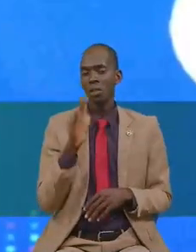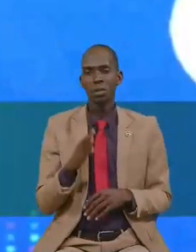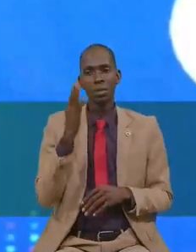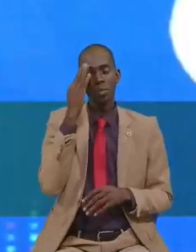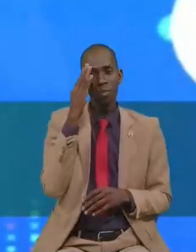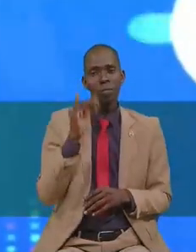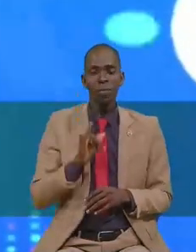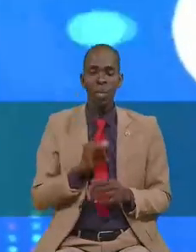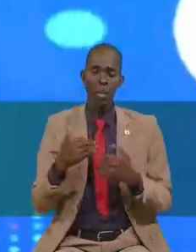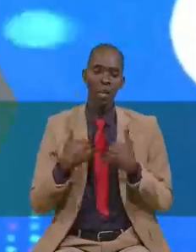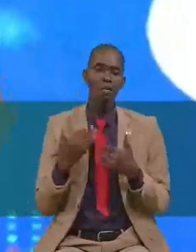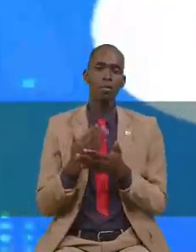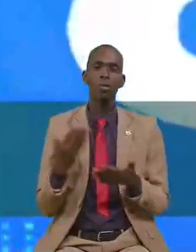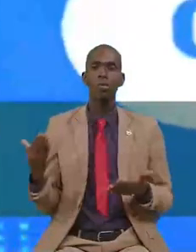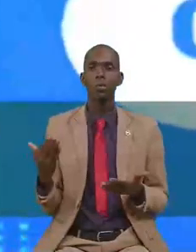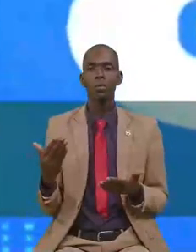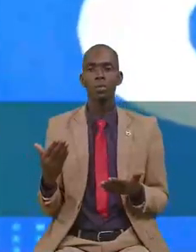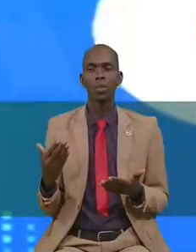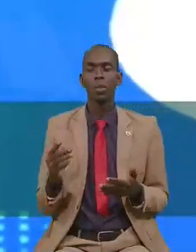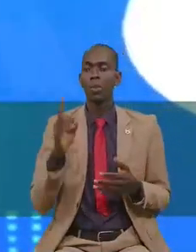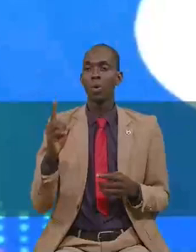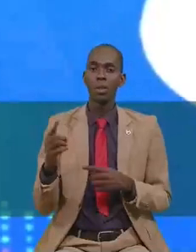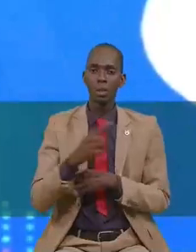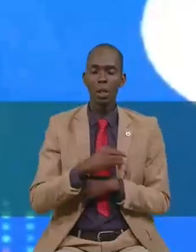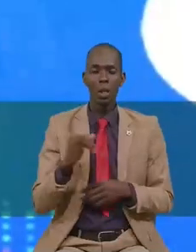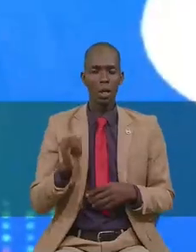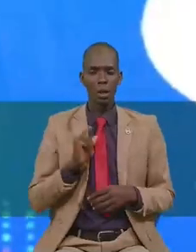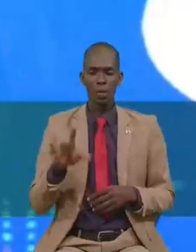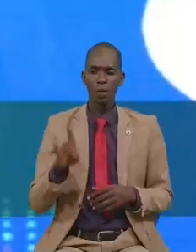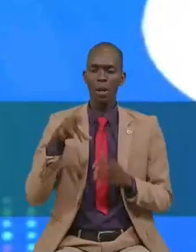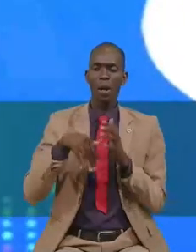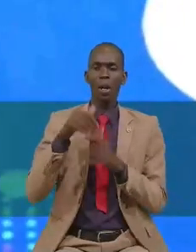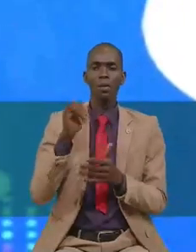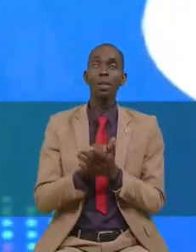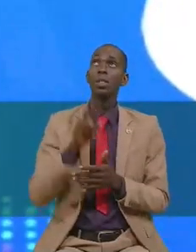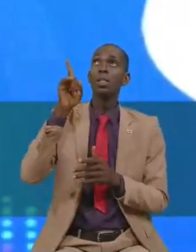Je n'avais jamais su que j'ai quelque chose. Un jour, j'ai réalisé qu'il a donné.